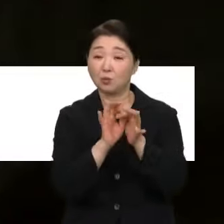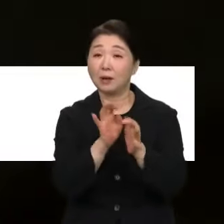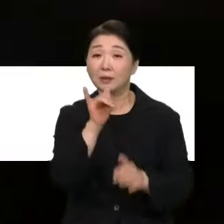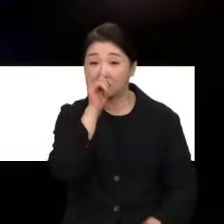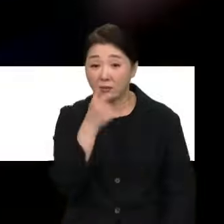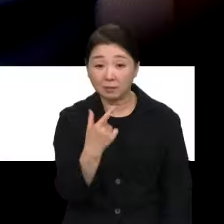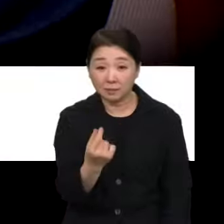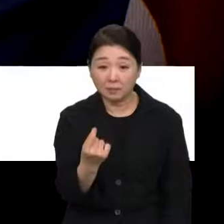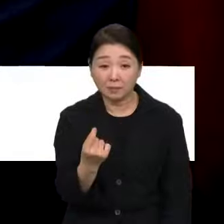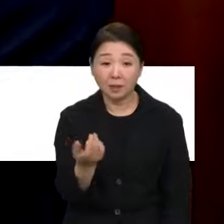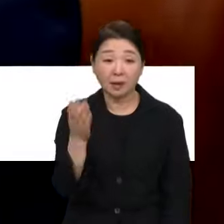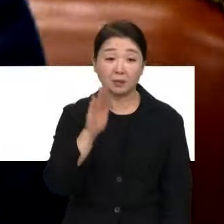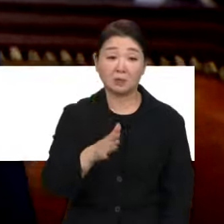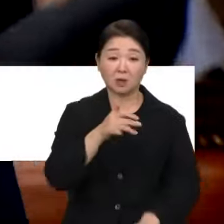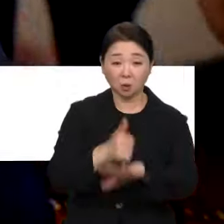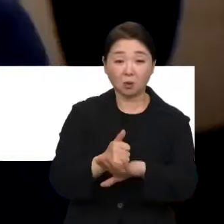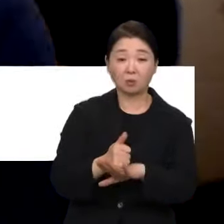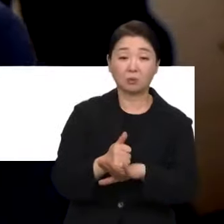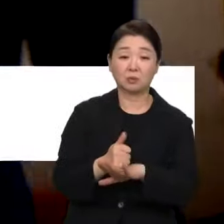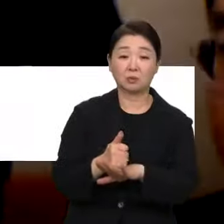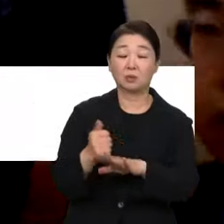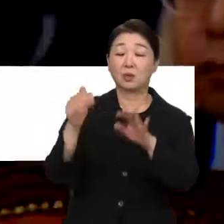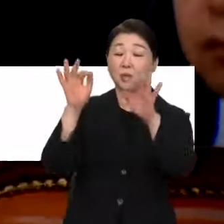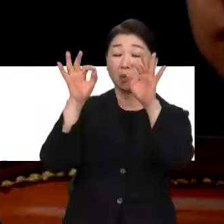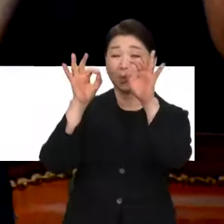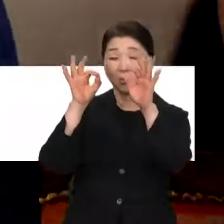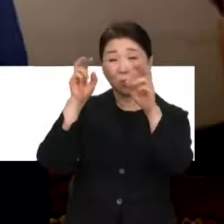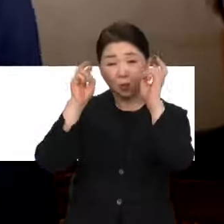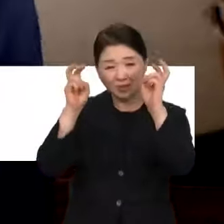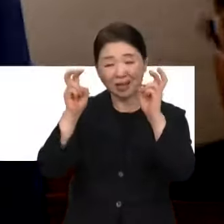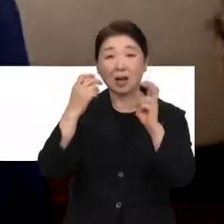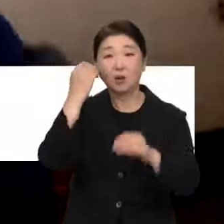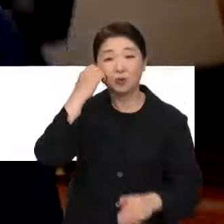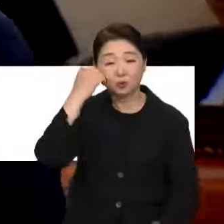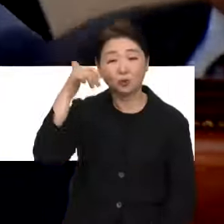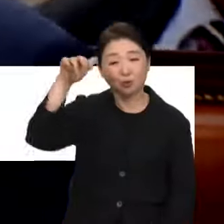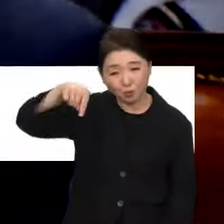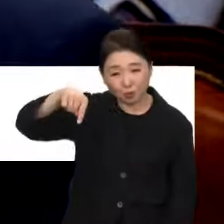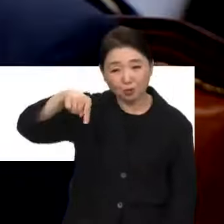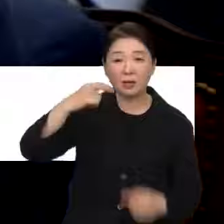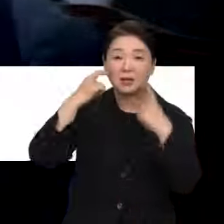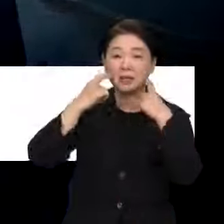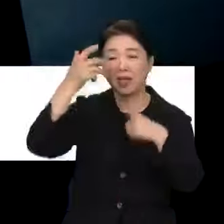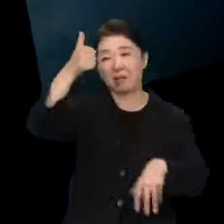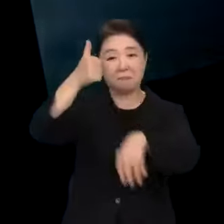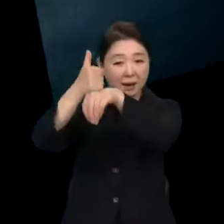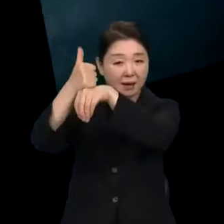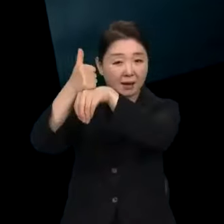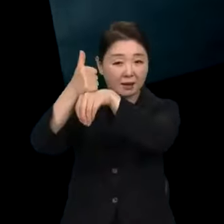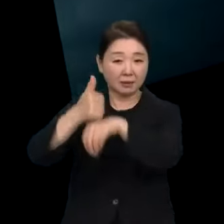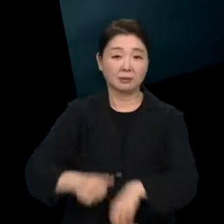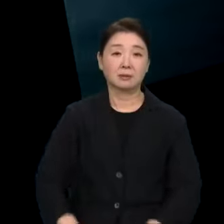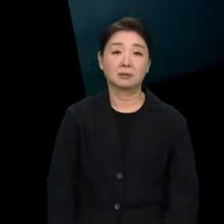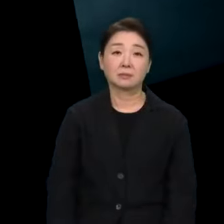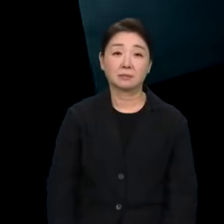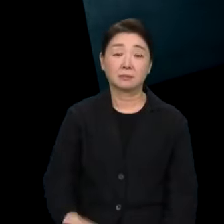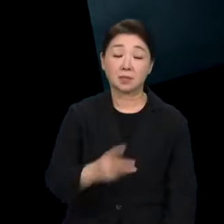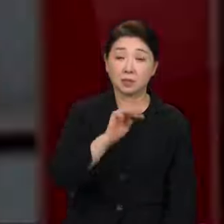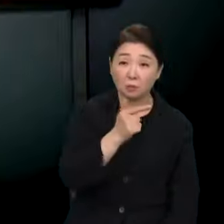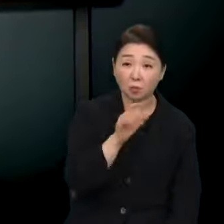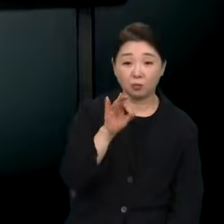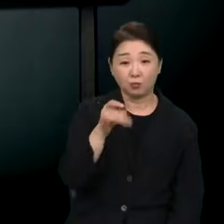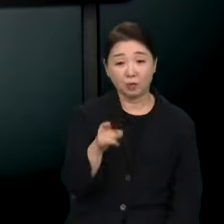있는데 결국에는 회사는 구영배의 개인 회사다라고 볼 수밖에 없는 거죠. 이에 대해 팀원 위메프